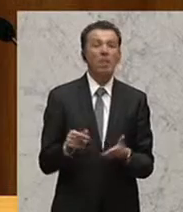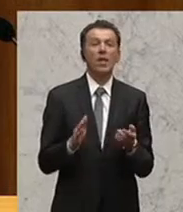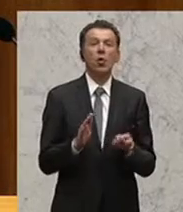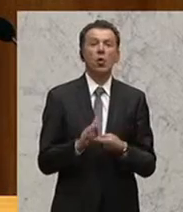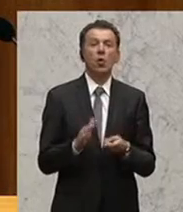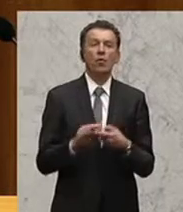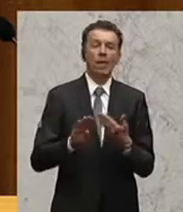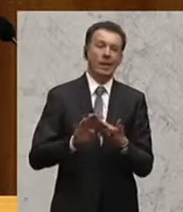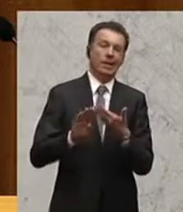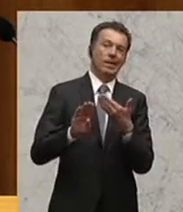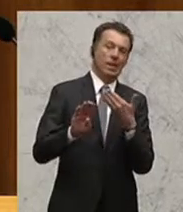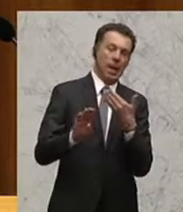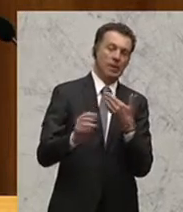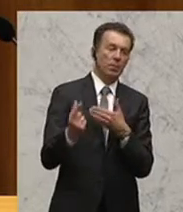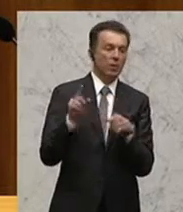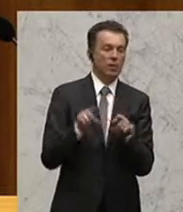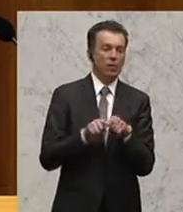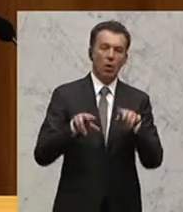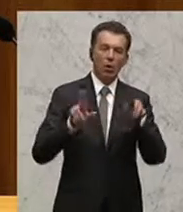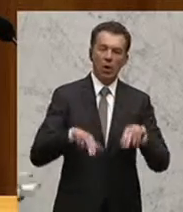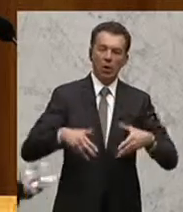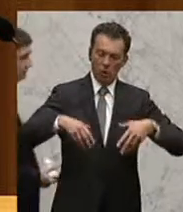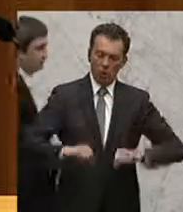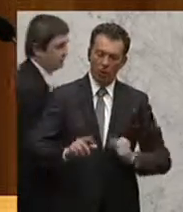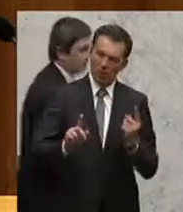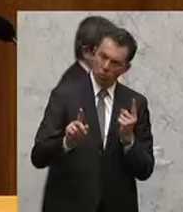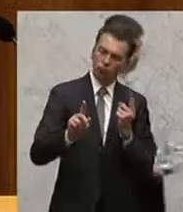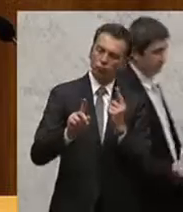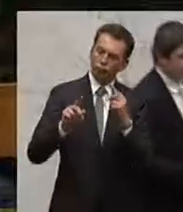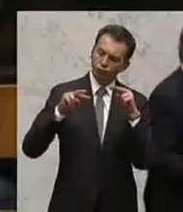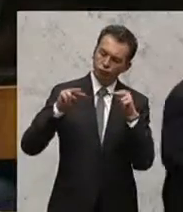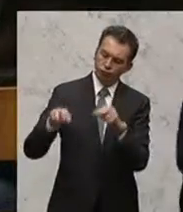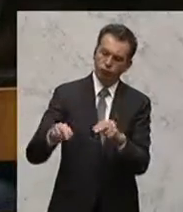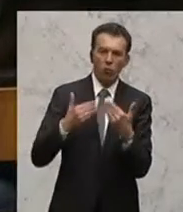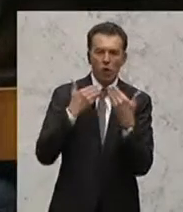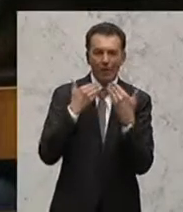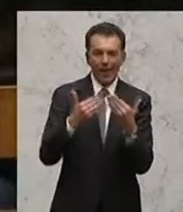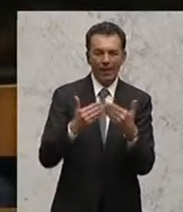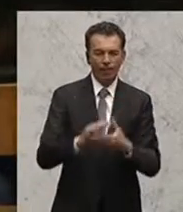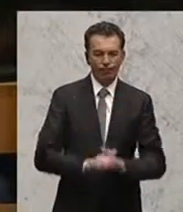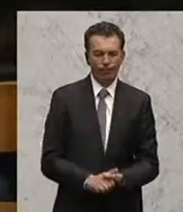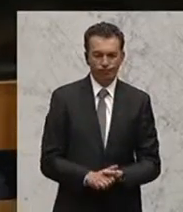nötigen Distanz, aber vor allem mit der richtigen Kompetenz herangeht. Danke.